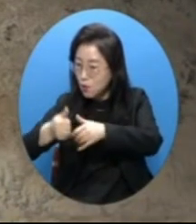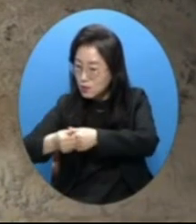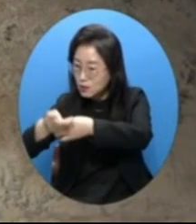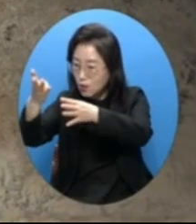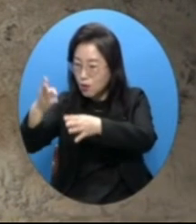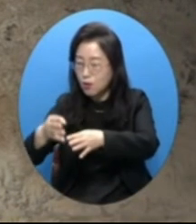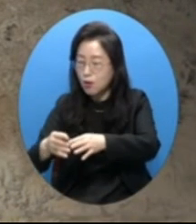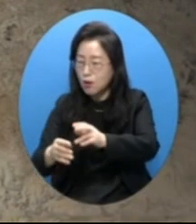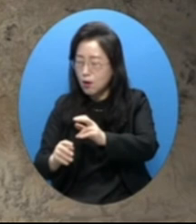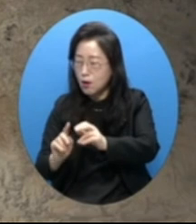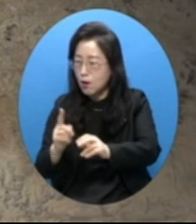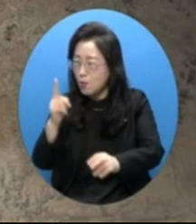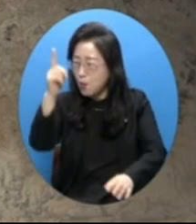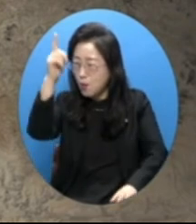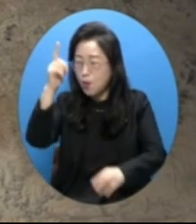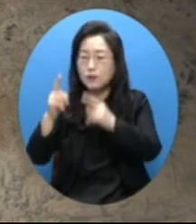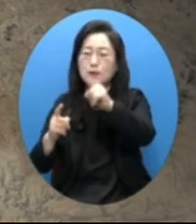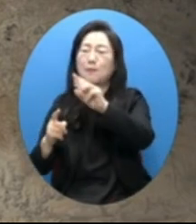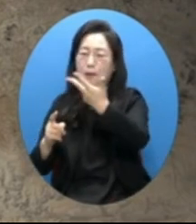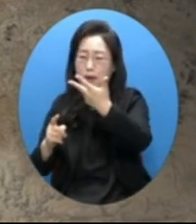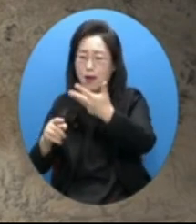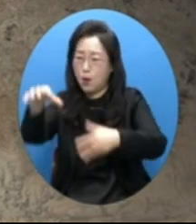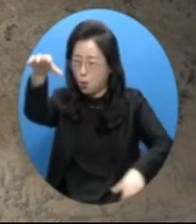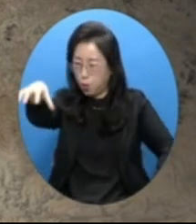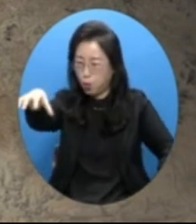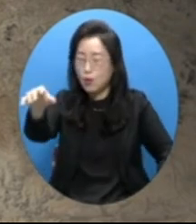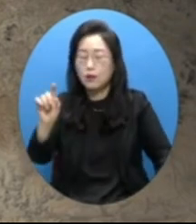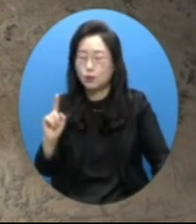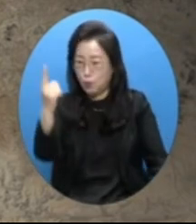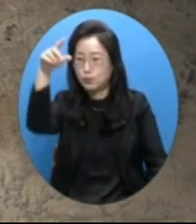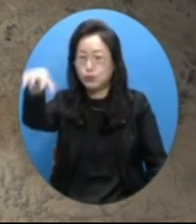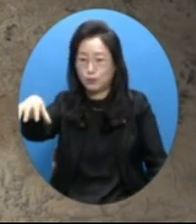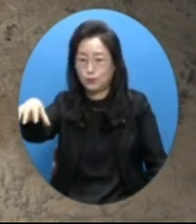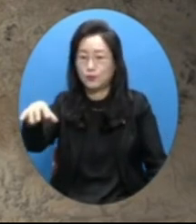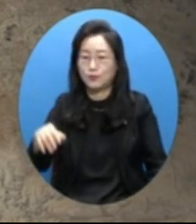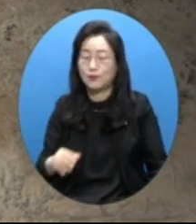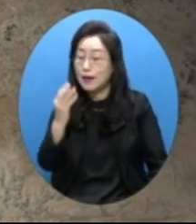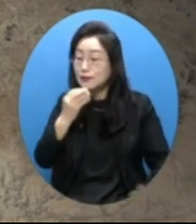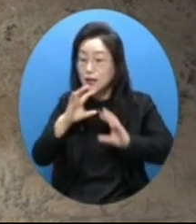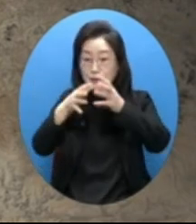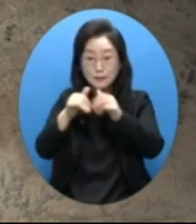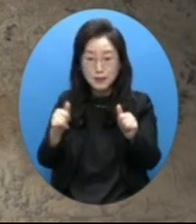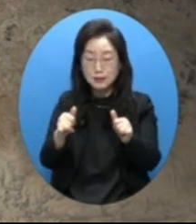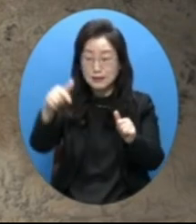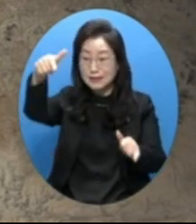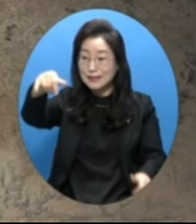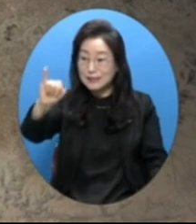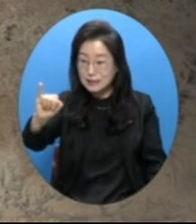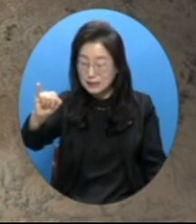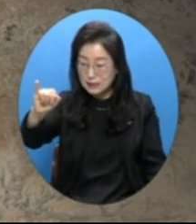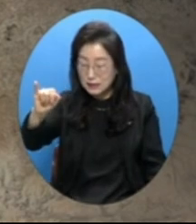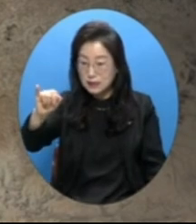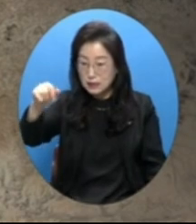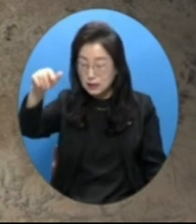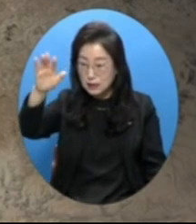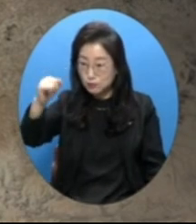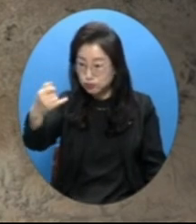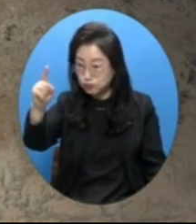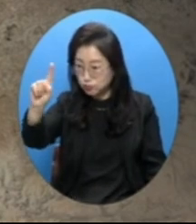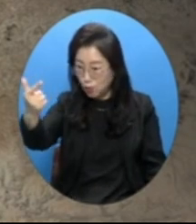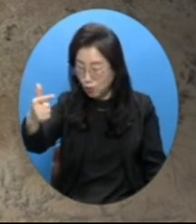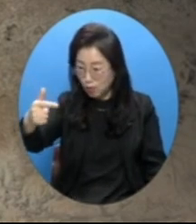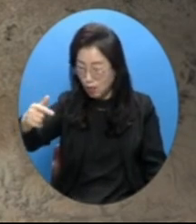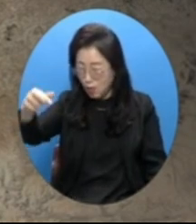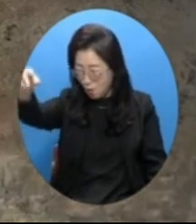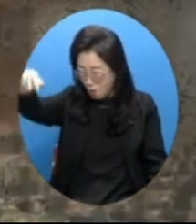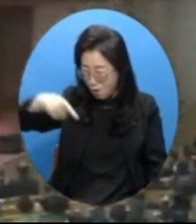약 1800m가 되는 산악지대 위치하고 있었습니다 이스라엘 사람들이 기본 사람들의 연락을 받고 밤에 그